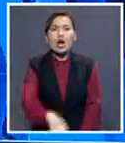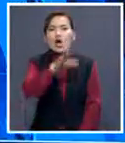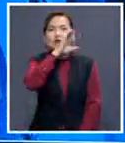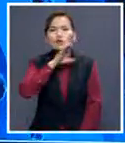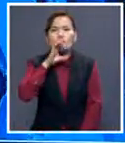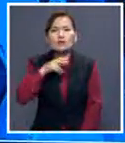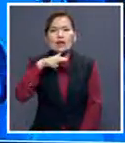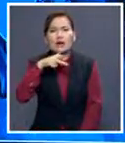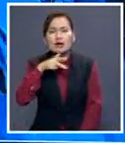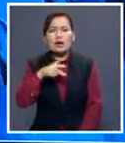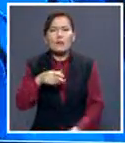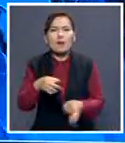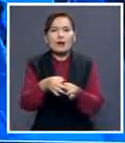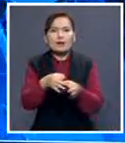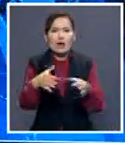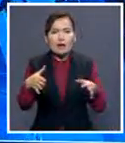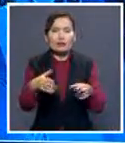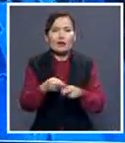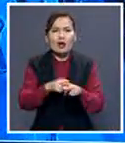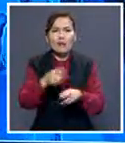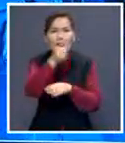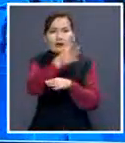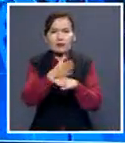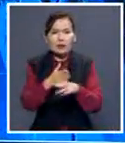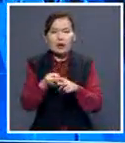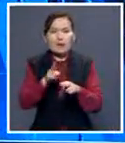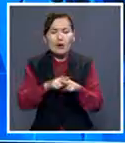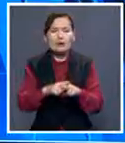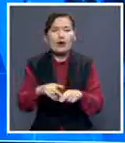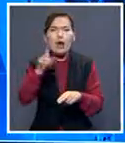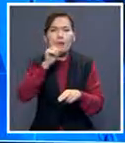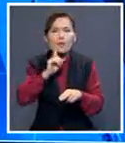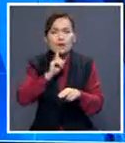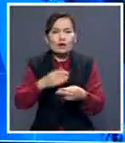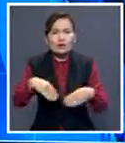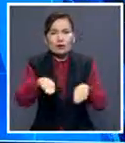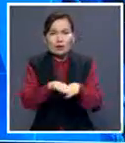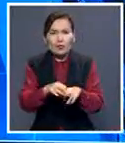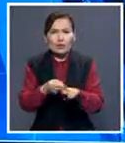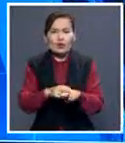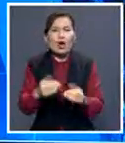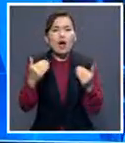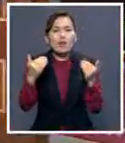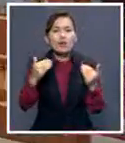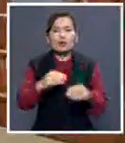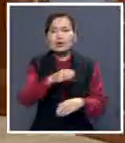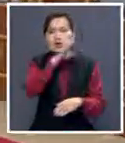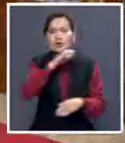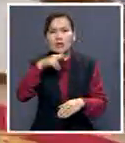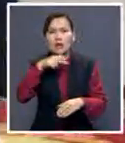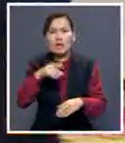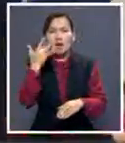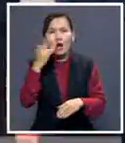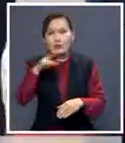Солтүстік Корея өзінің ядролық қарумен зымыран сынайтын орындарына халықаралық инспекторларды кіргізуге дайын. Мұны бүгін Пхеньянда ақштың